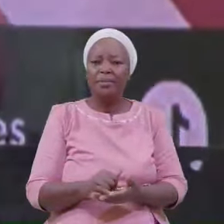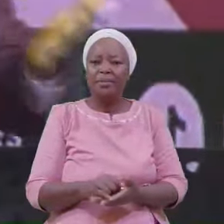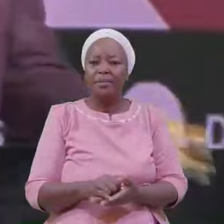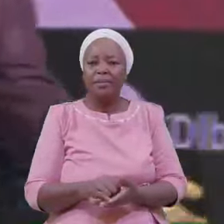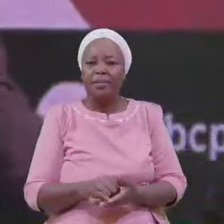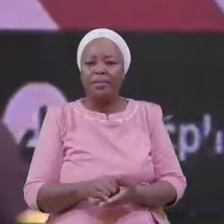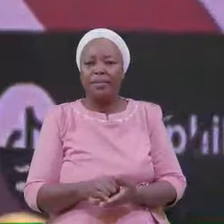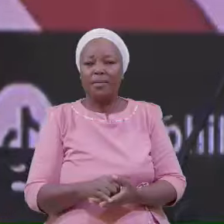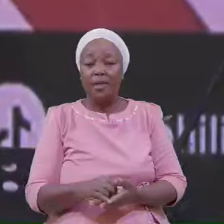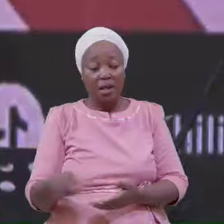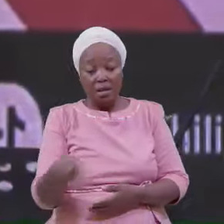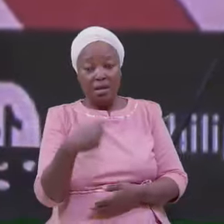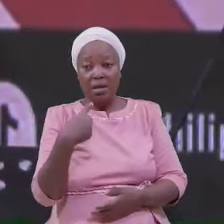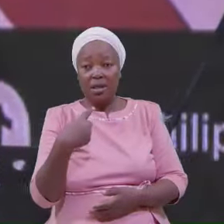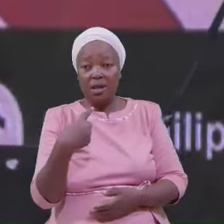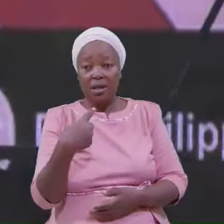say,